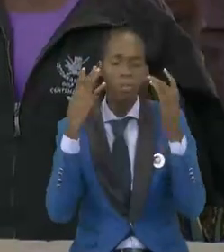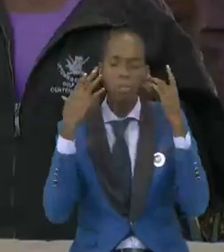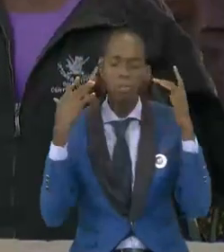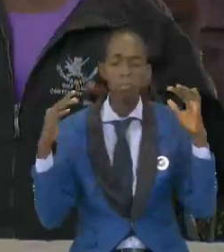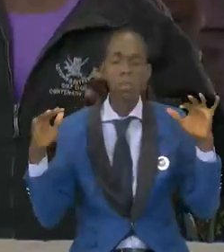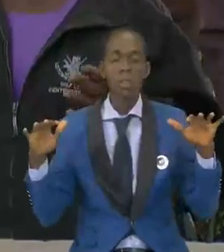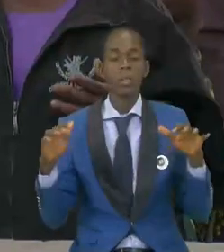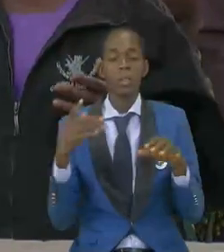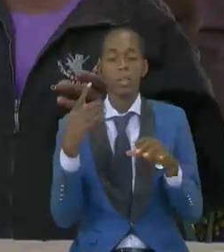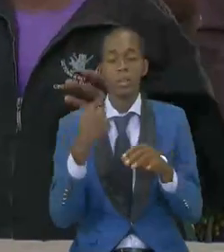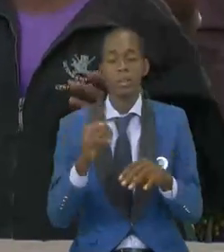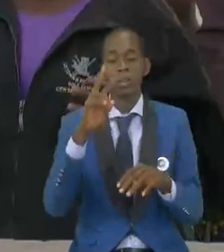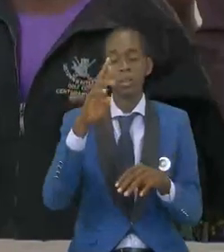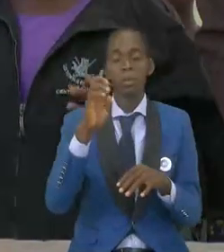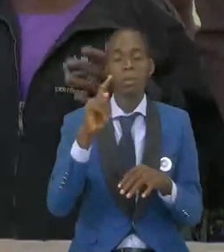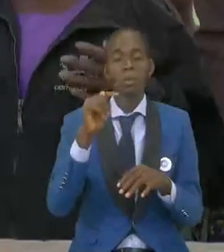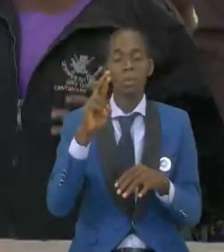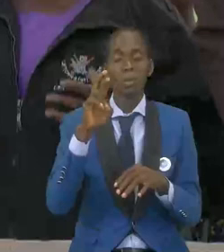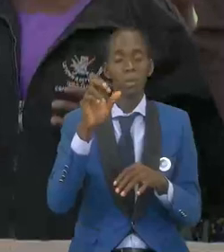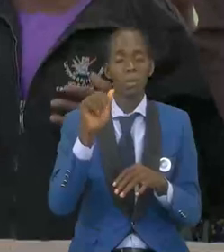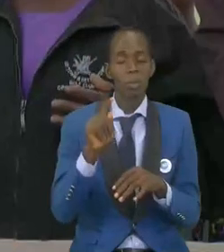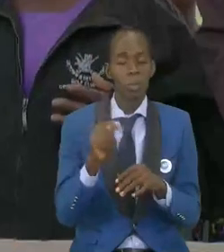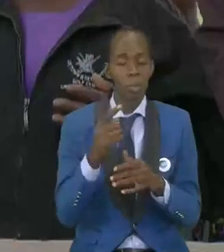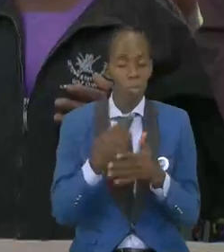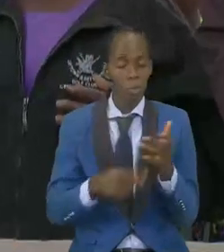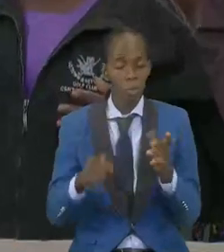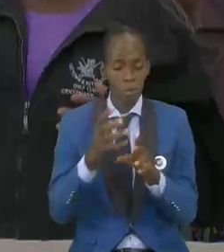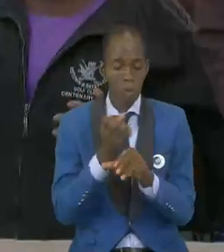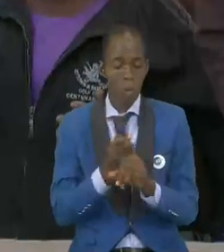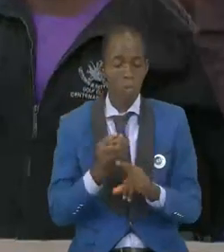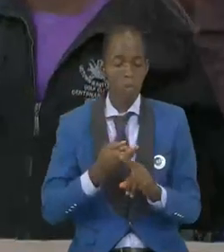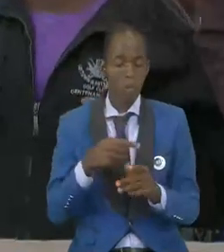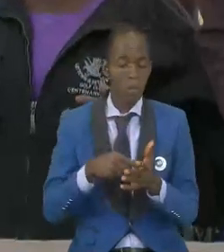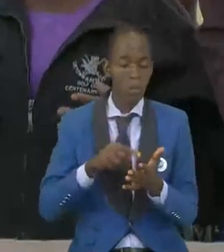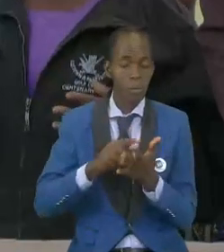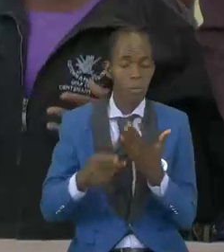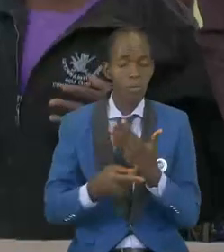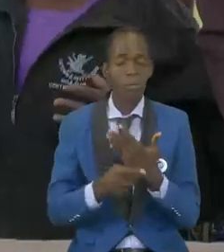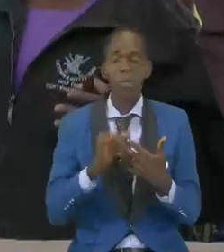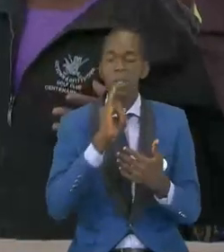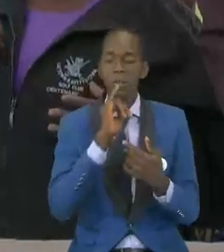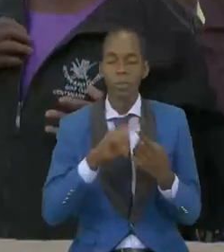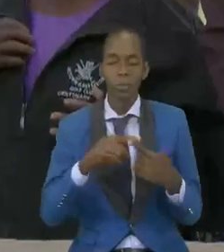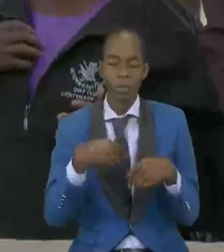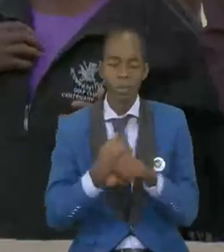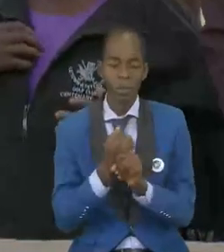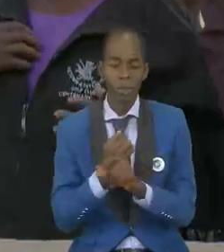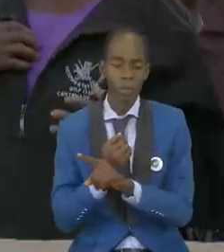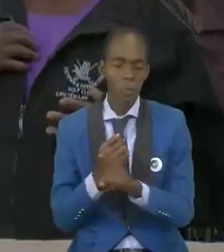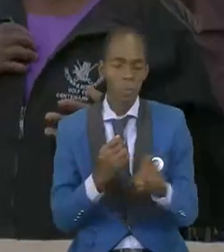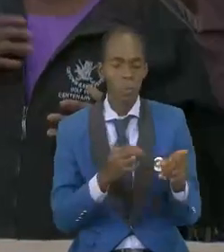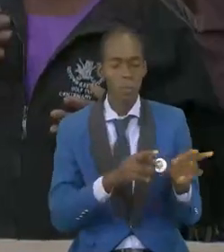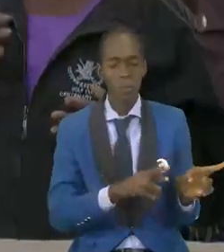la retraite ce que tu obtiendras à la retraite c'est pour te rendre prêt